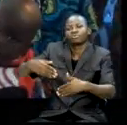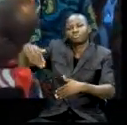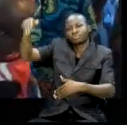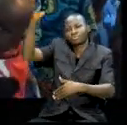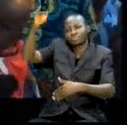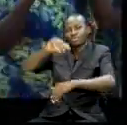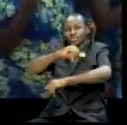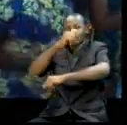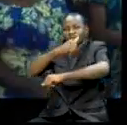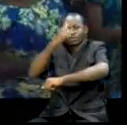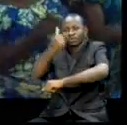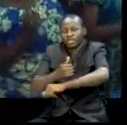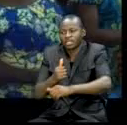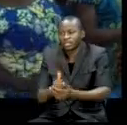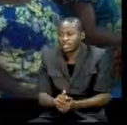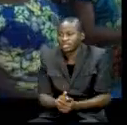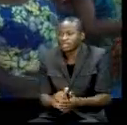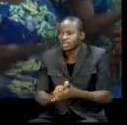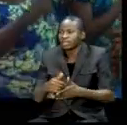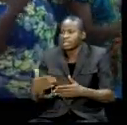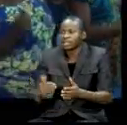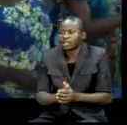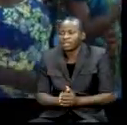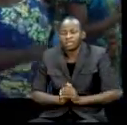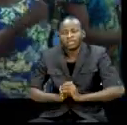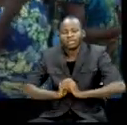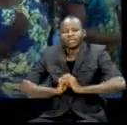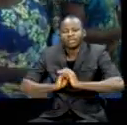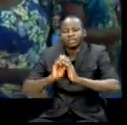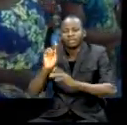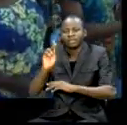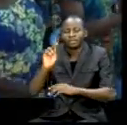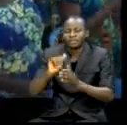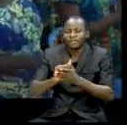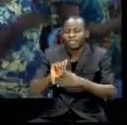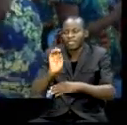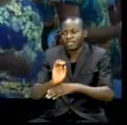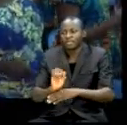Un sentiment de satisfaction aussi pour l'hôte de la manifestation, Rachel